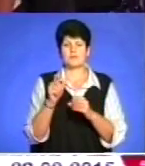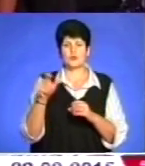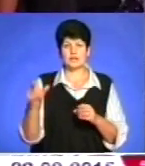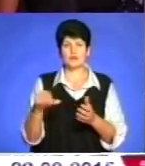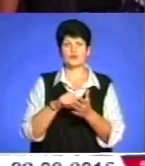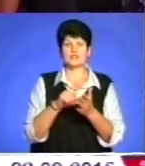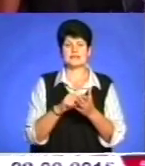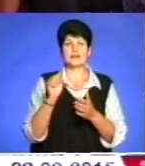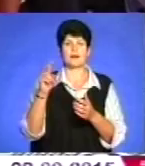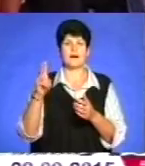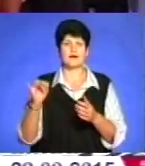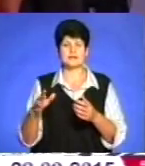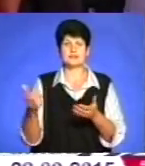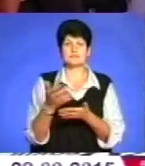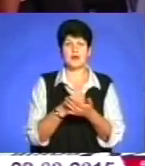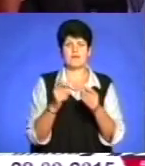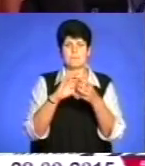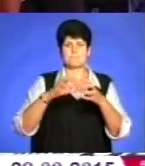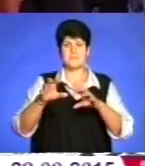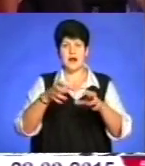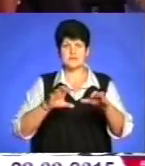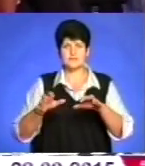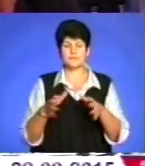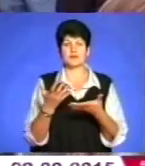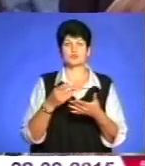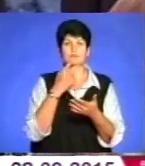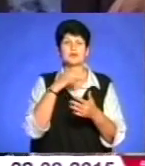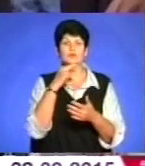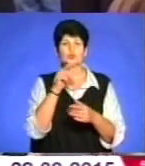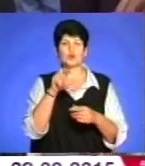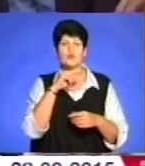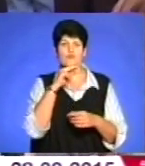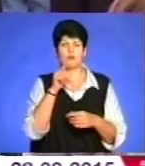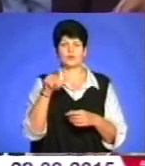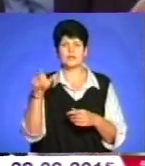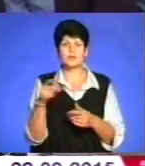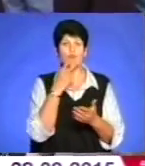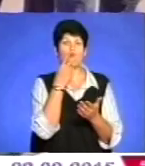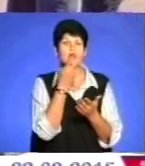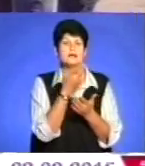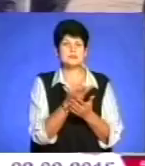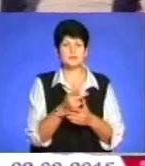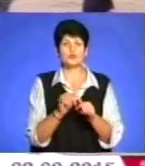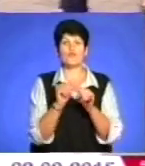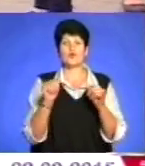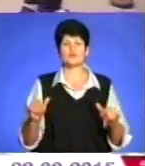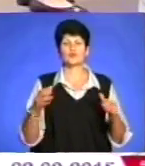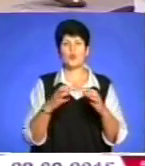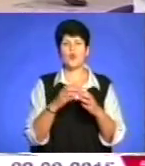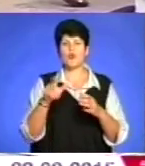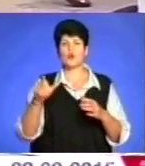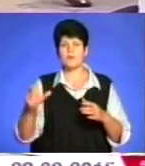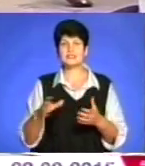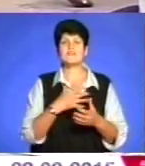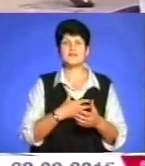збирали пазл із символікою міста для того, щоб привернути увагу жителів та показати, що у розвитку громади важлива